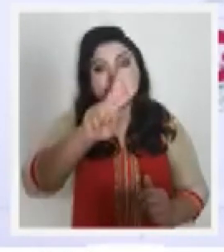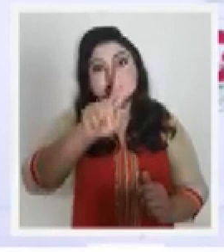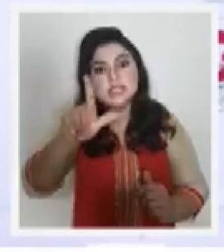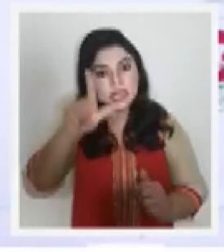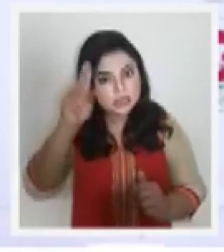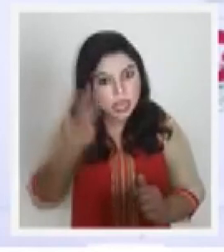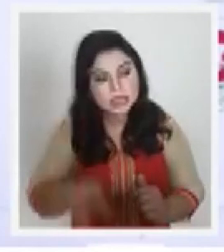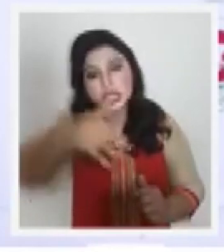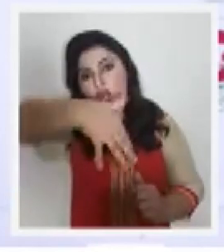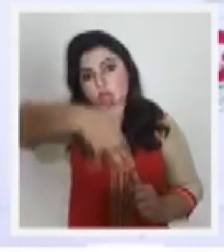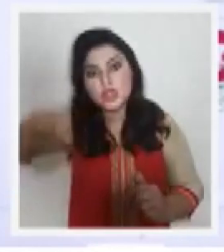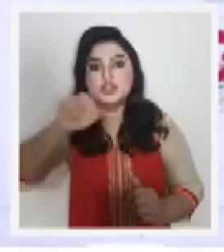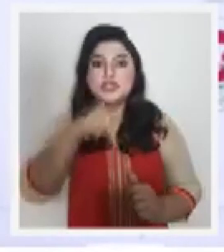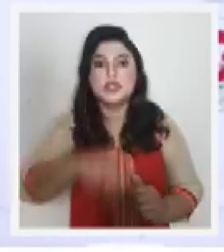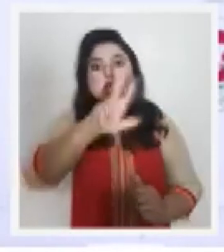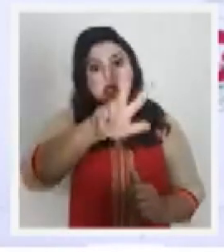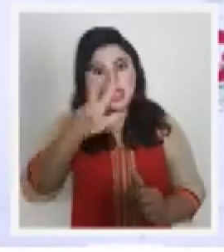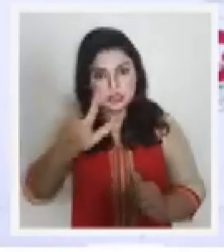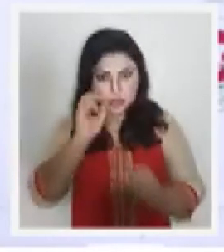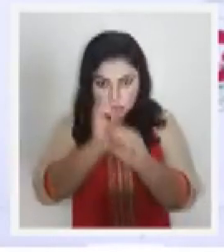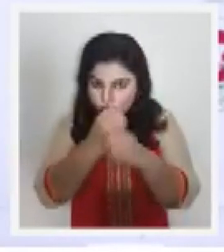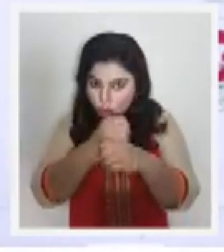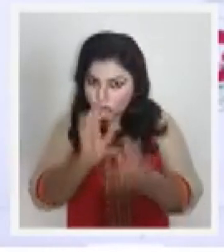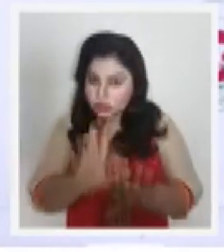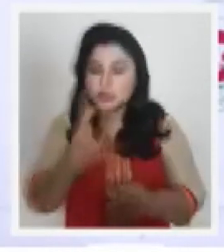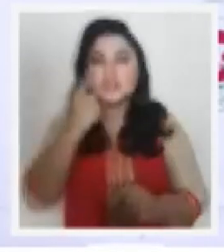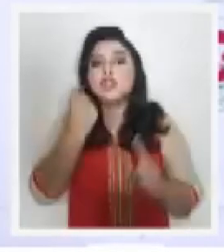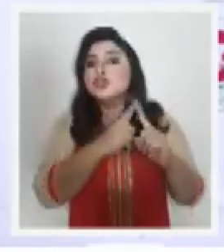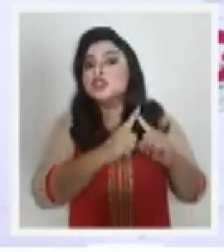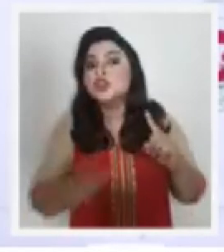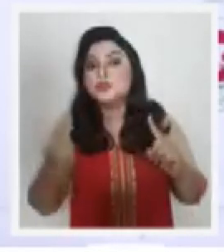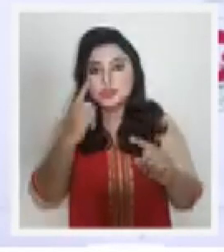14,820টি নমুনা, এবং এ পর্যন্ত নমুনা পরীক্ষা হয়েছে